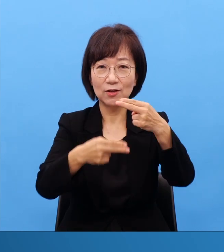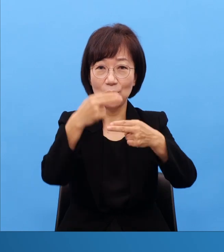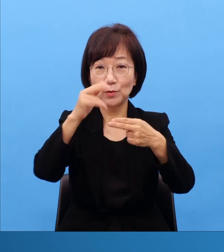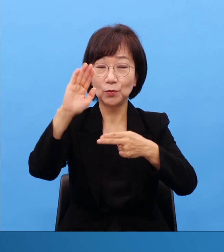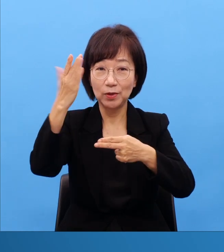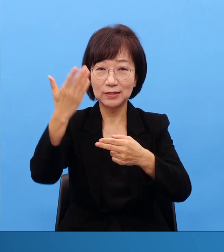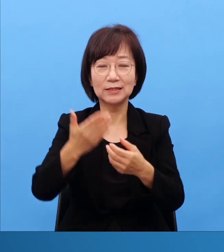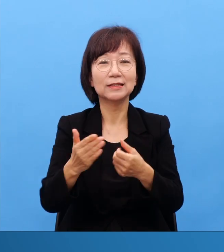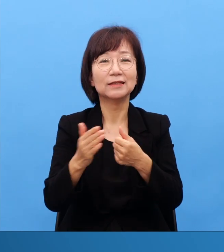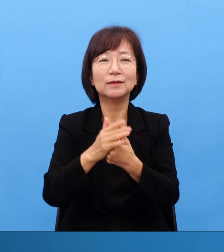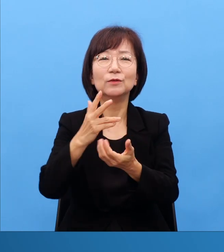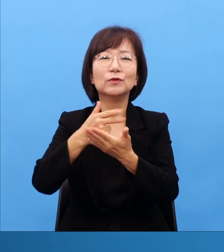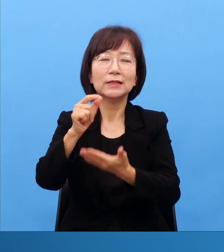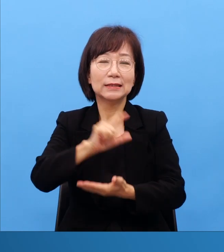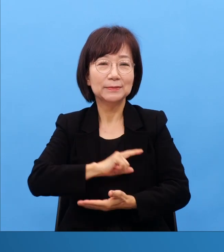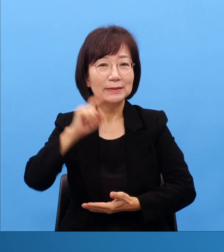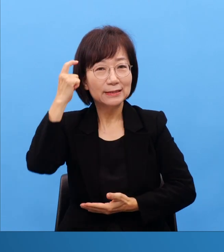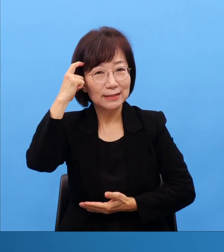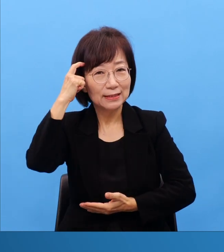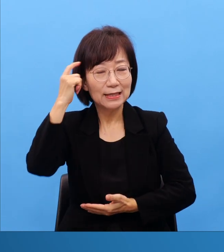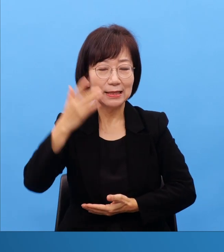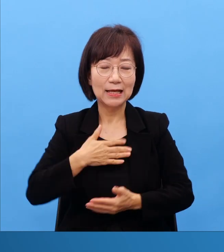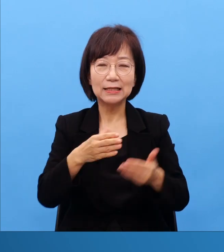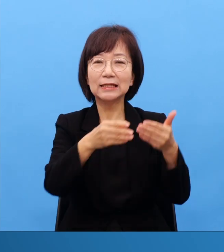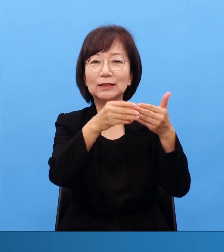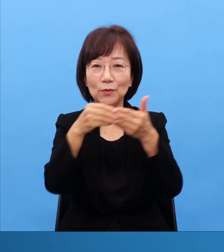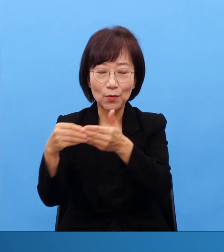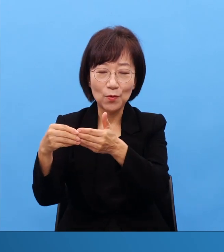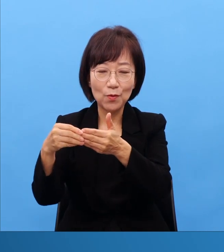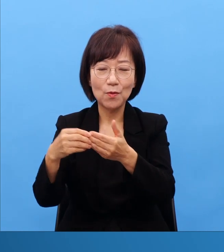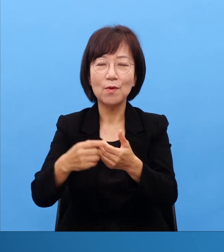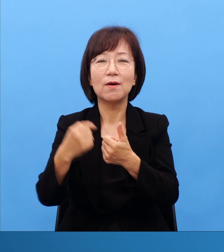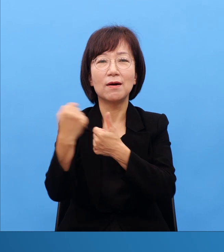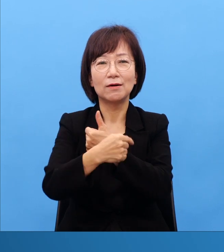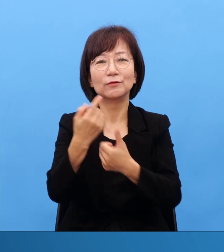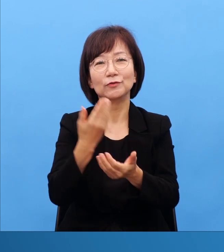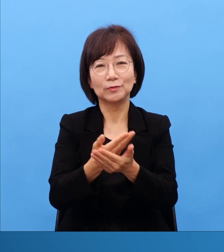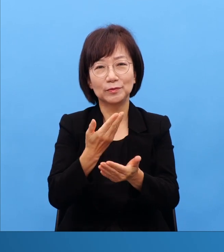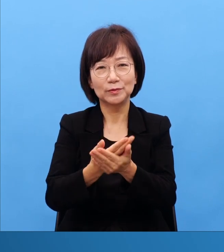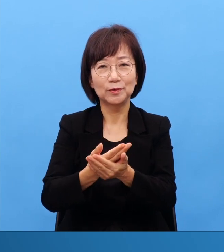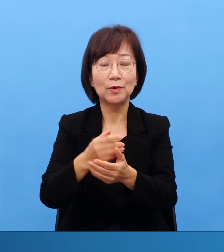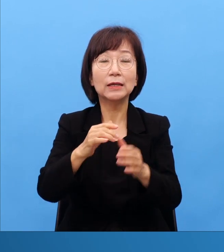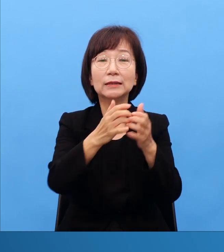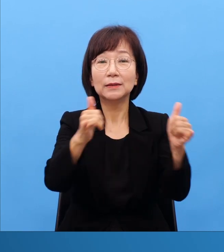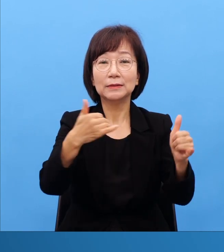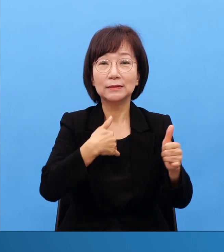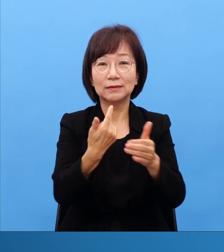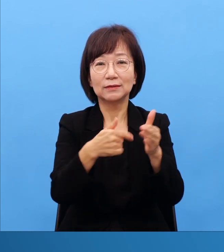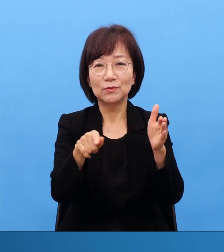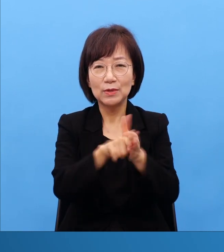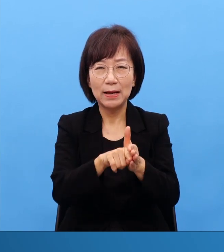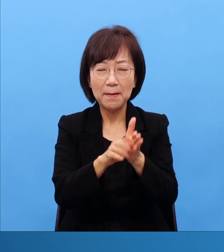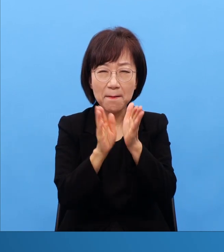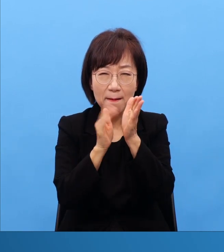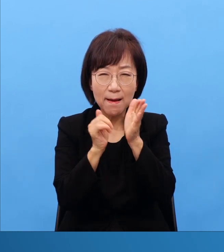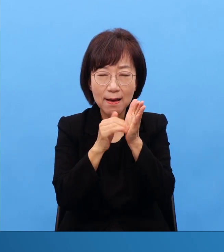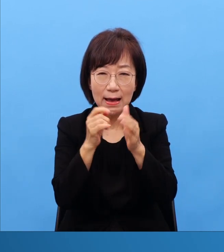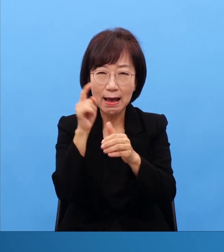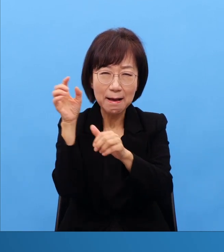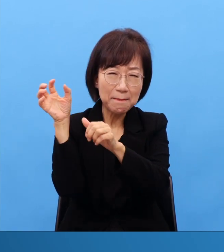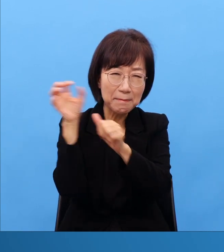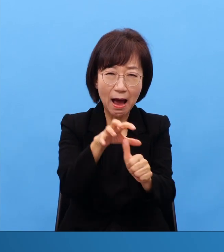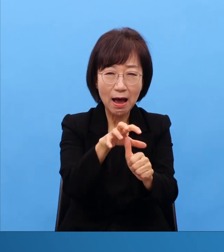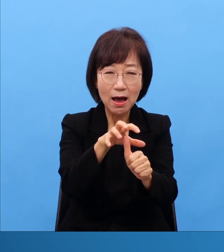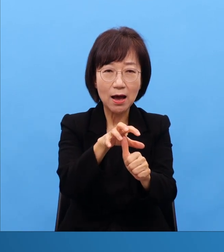그러므로 주의 이름을 생각하셔서 나를 인도하시고 지도하소서. 그들이 나를 위하여 비밀이 친